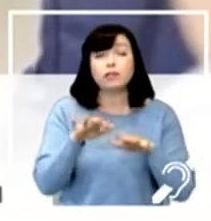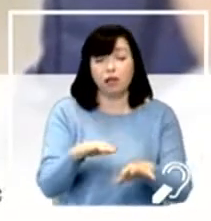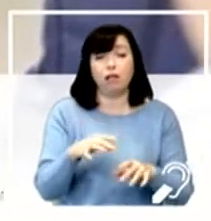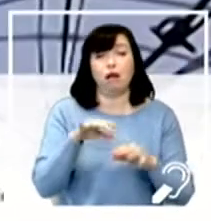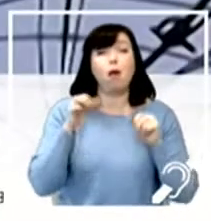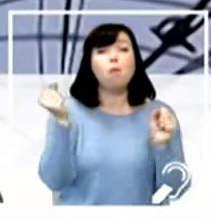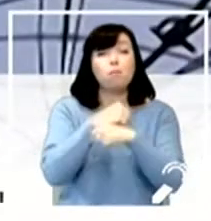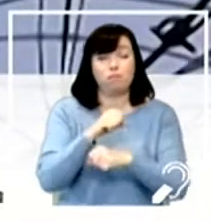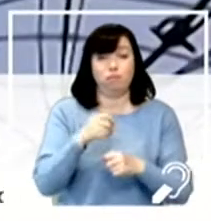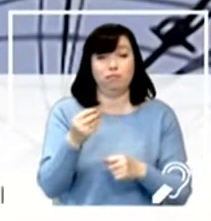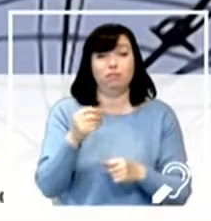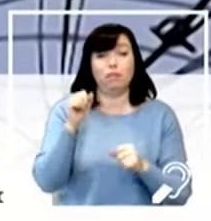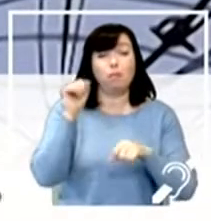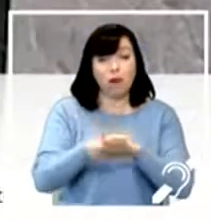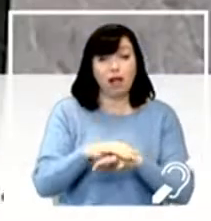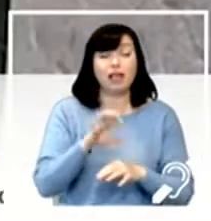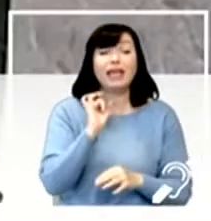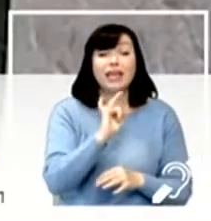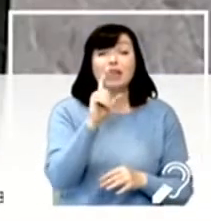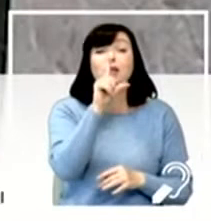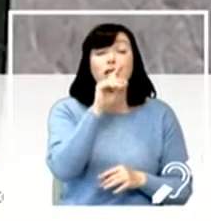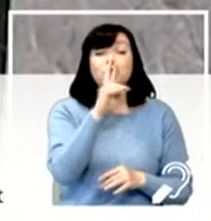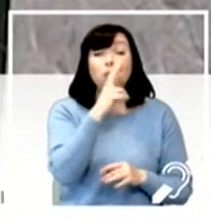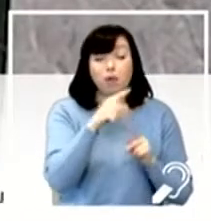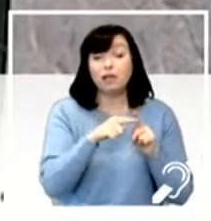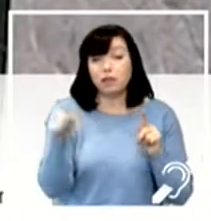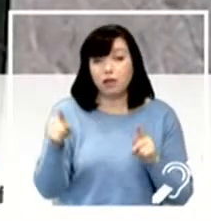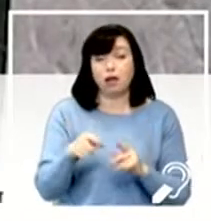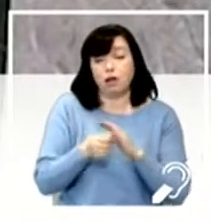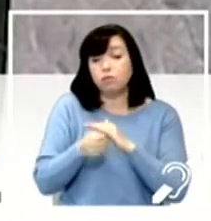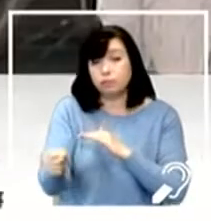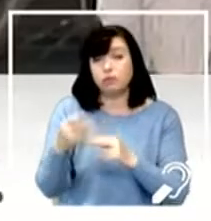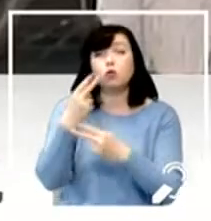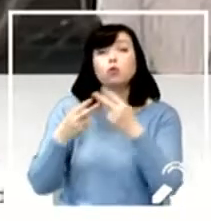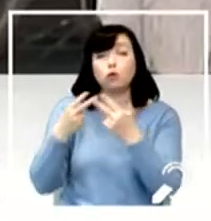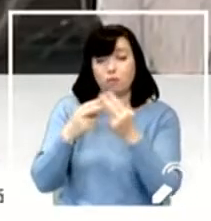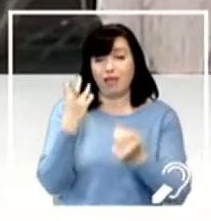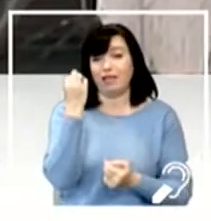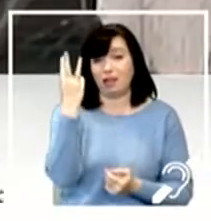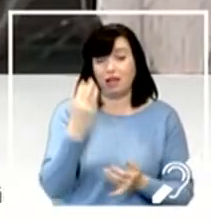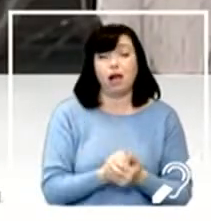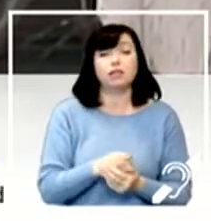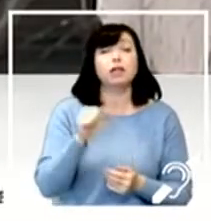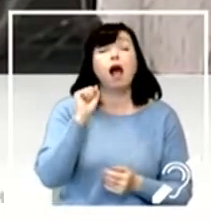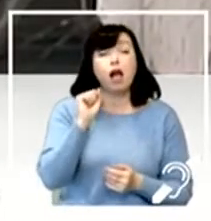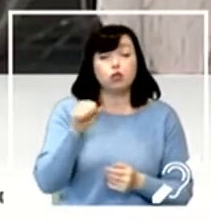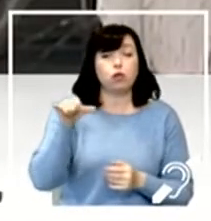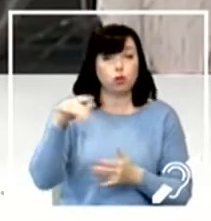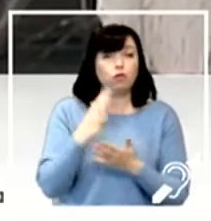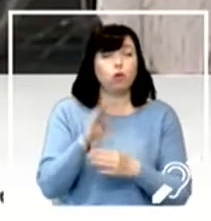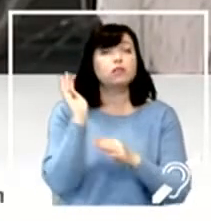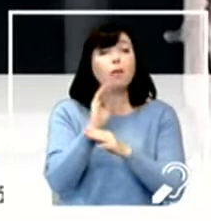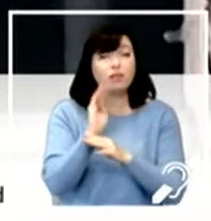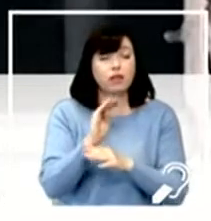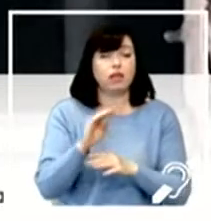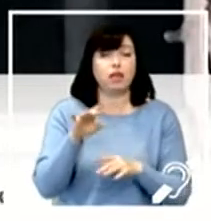bancară, iar de vineri își ispășește măsura preventivă în penitenciarul numărul 13. Andronachi are și statut de acuzat în